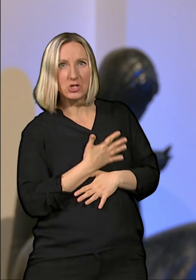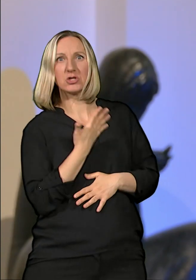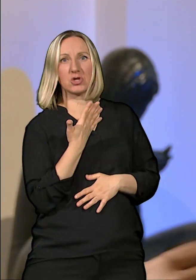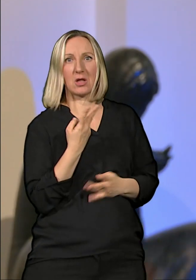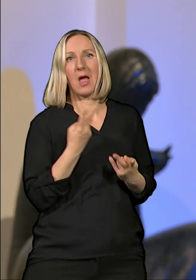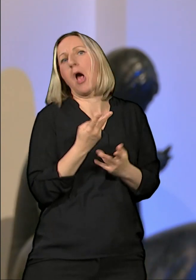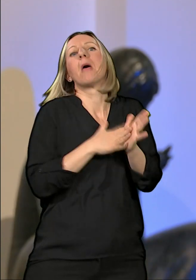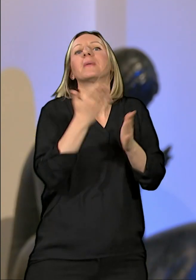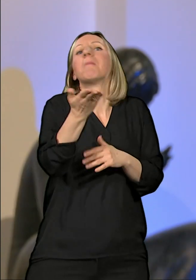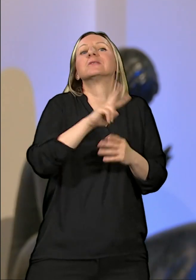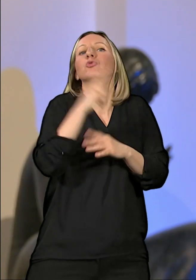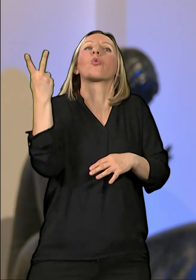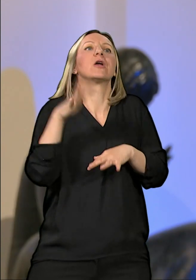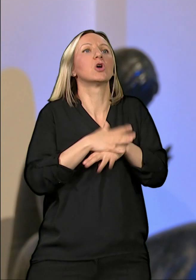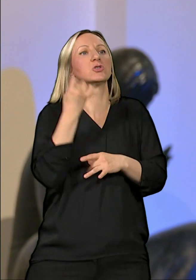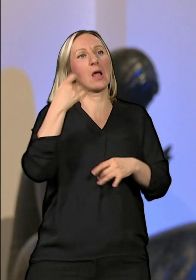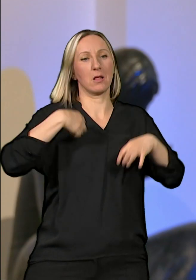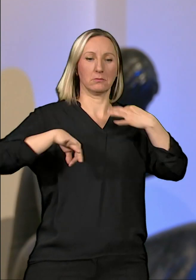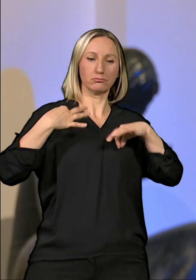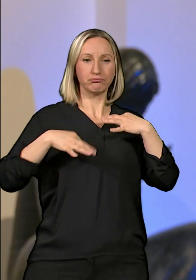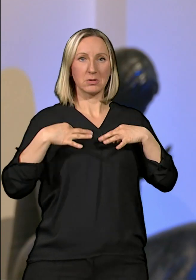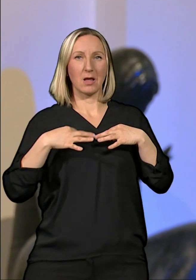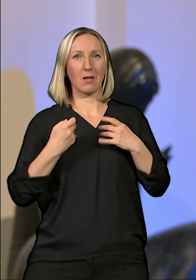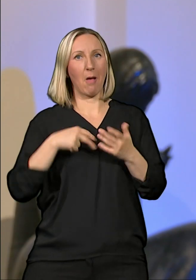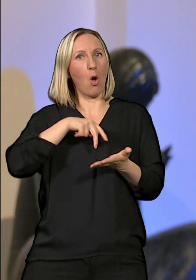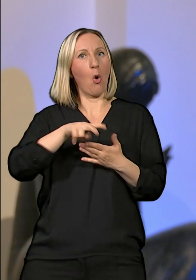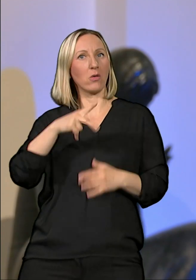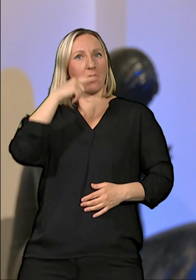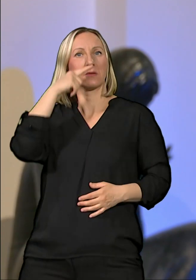drugačije osjećate kao kad se sredite, hodete